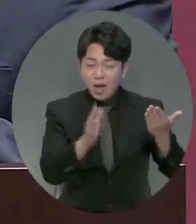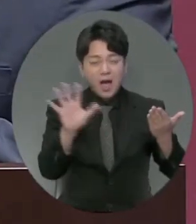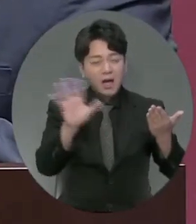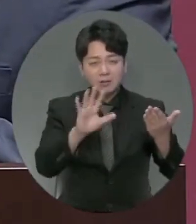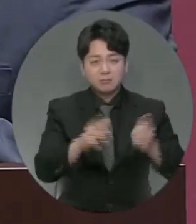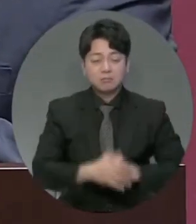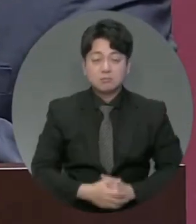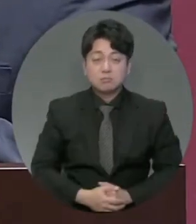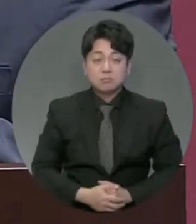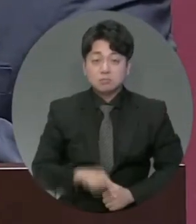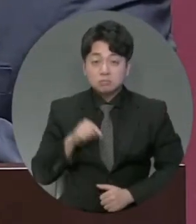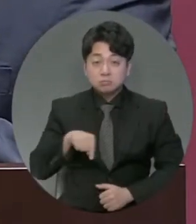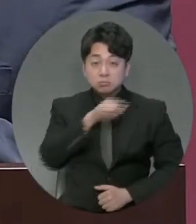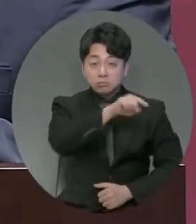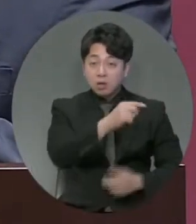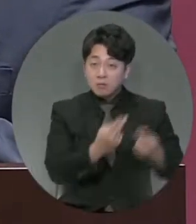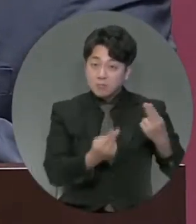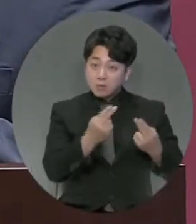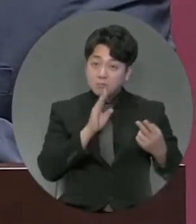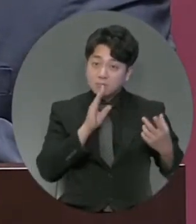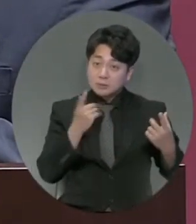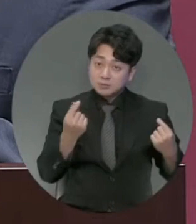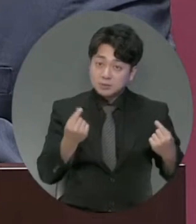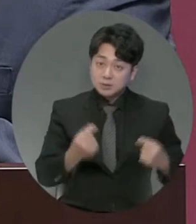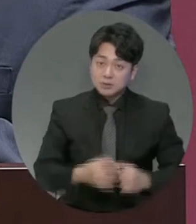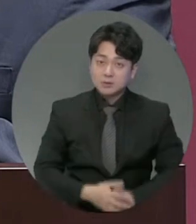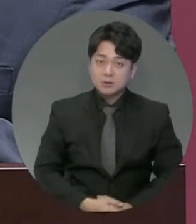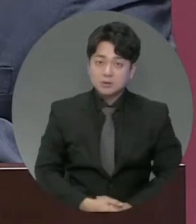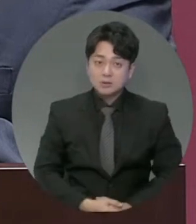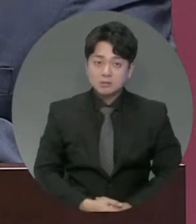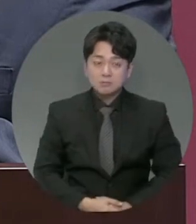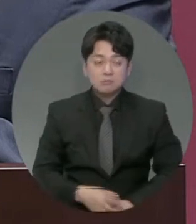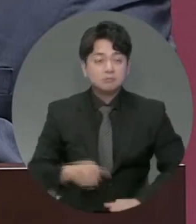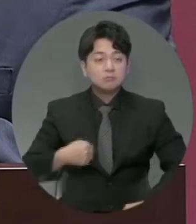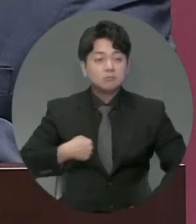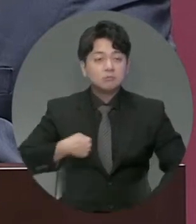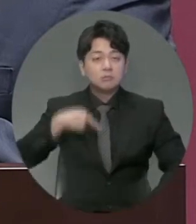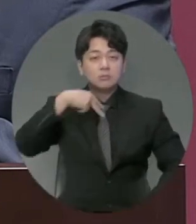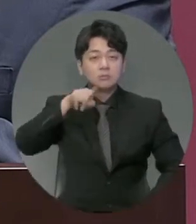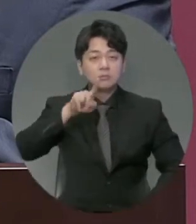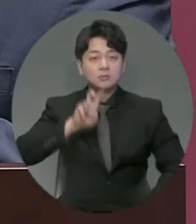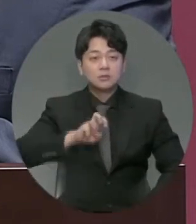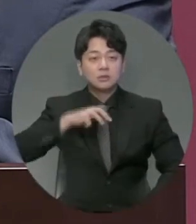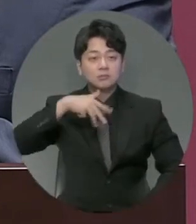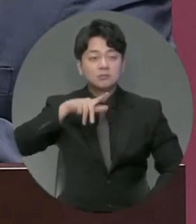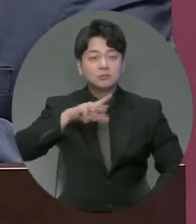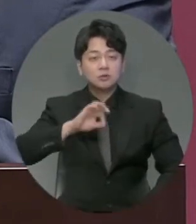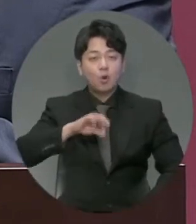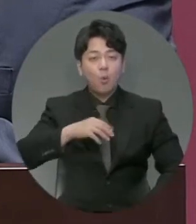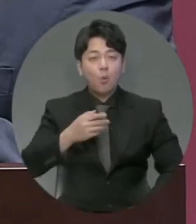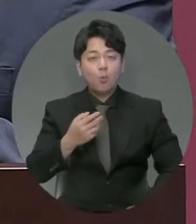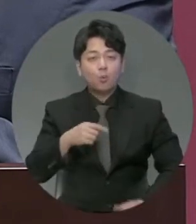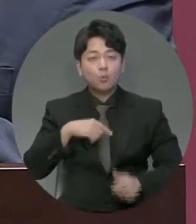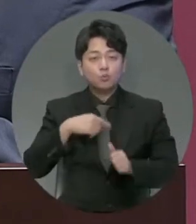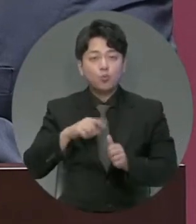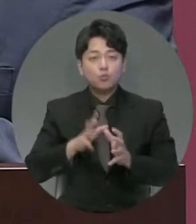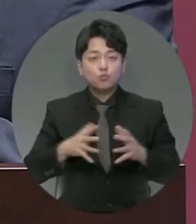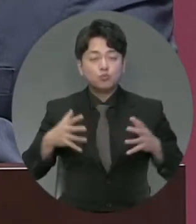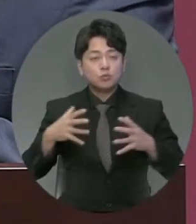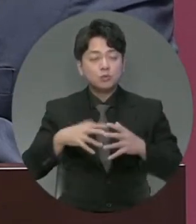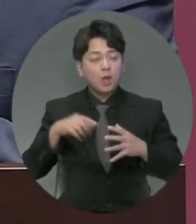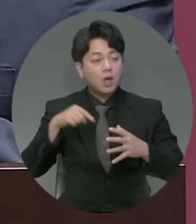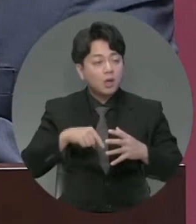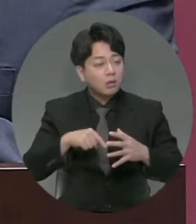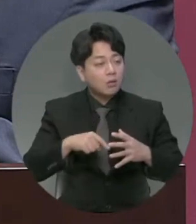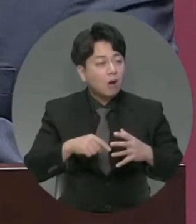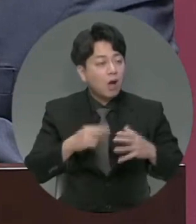적절했다고 생각합니까? 제가 지금 당시 그때 어떻게 삼청교육대를 어디에 비교하셨는지를 제가 지금 명확히 기억을